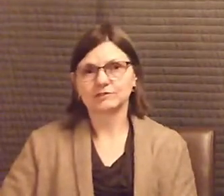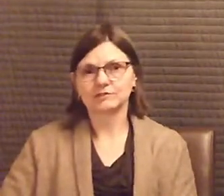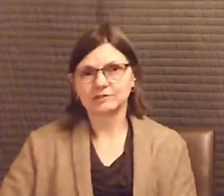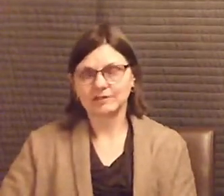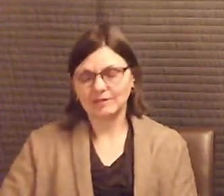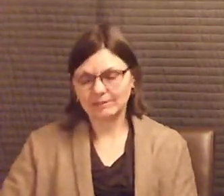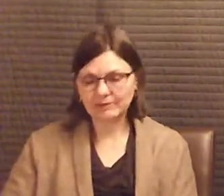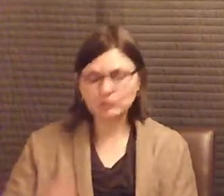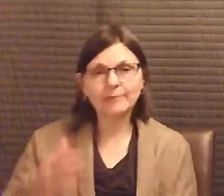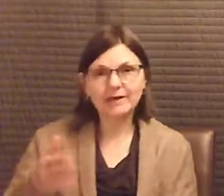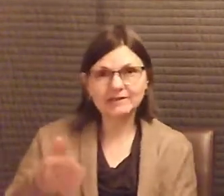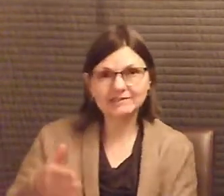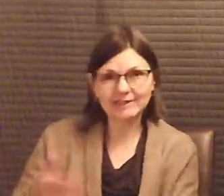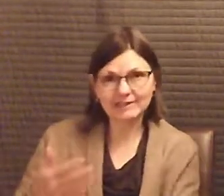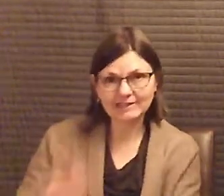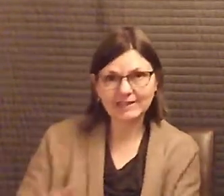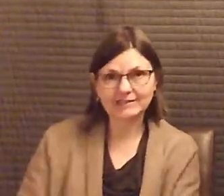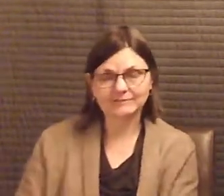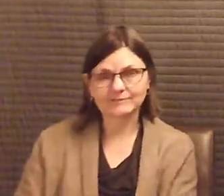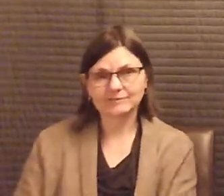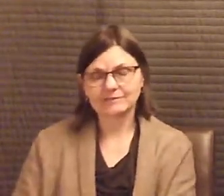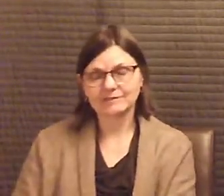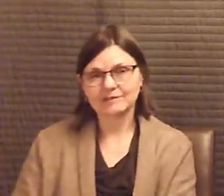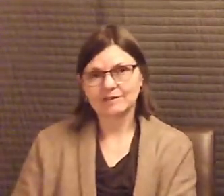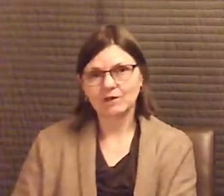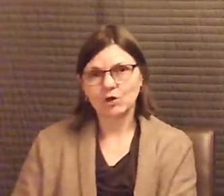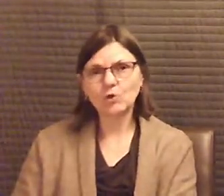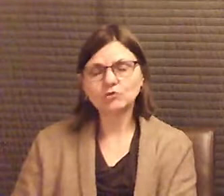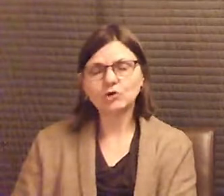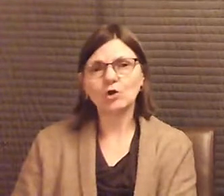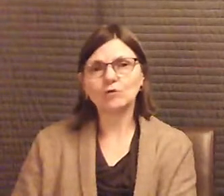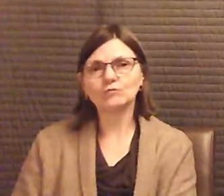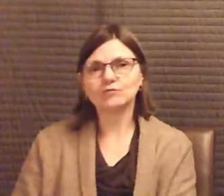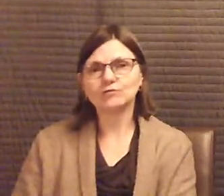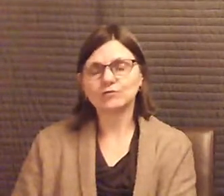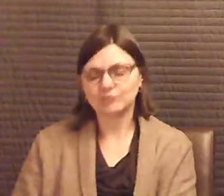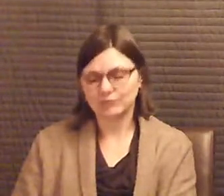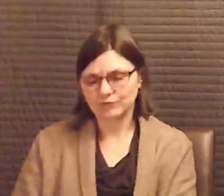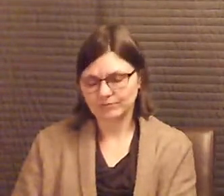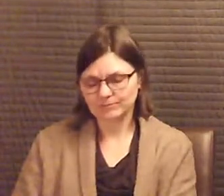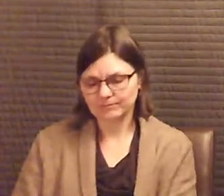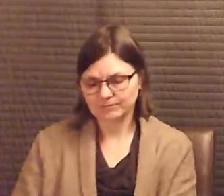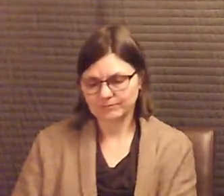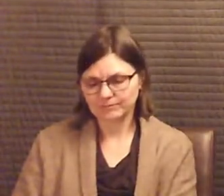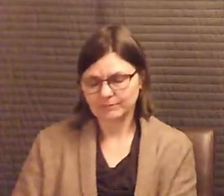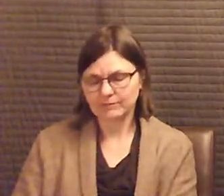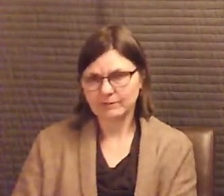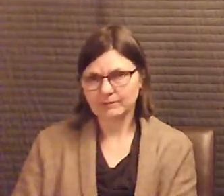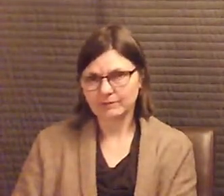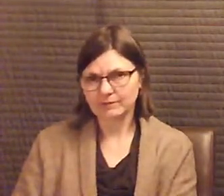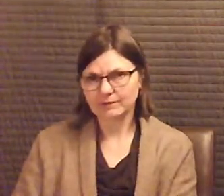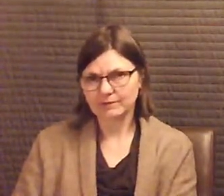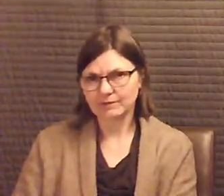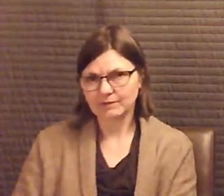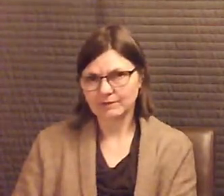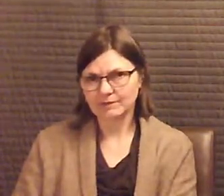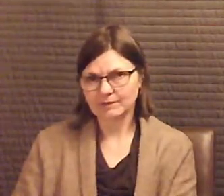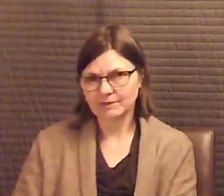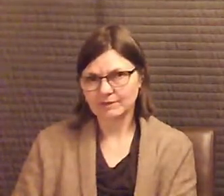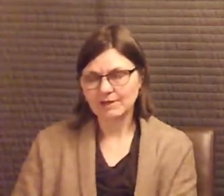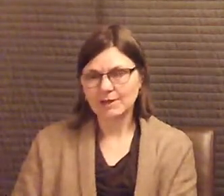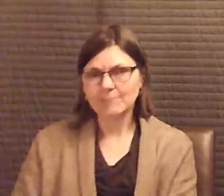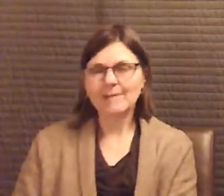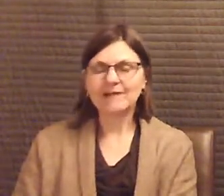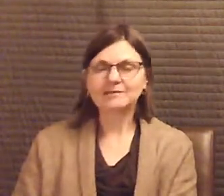aan het de turken ik ben nu bij de derde oom billy's ongeloof mix mijn to reject dozen gods